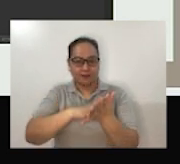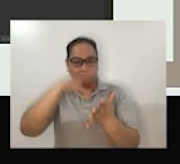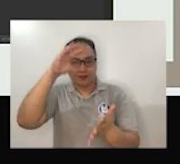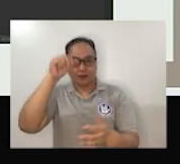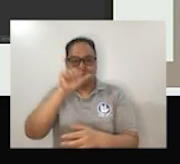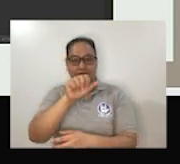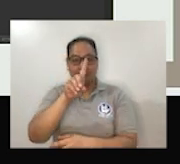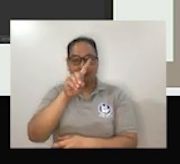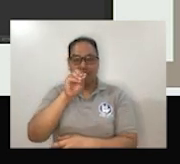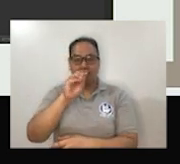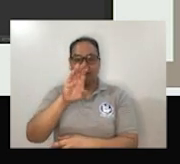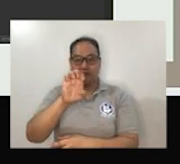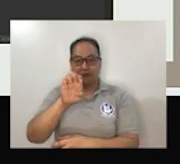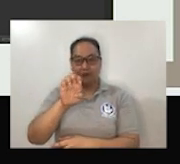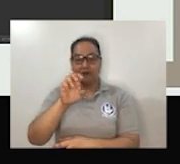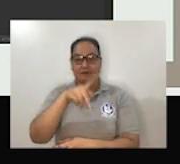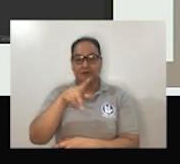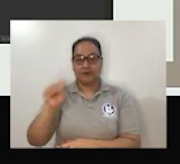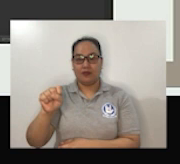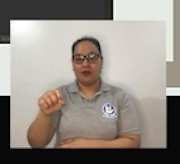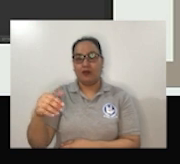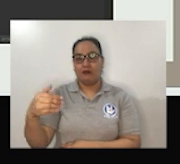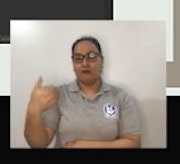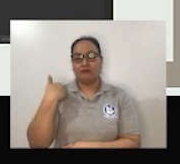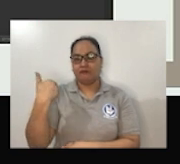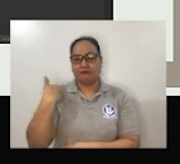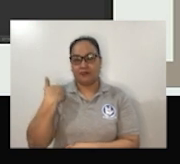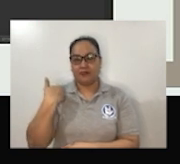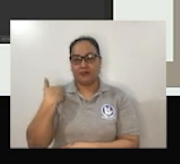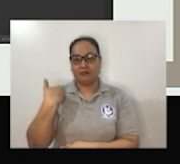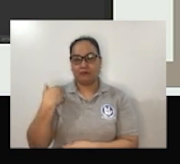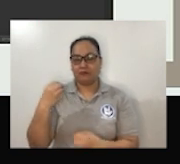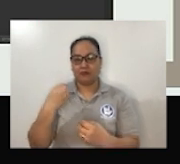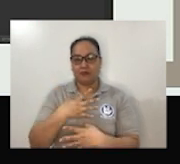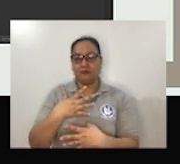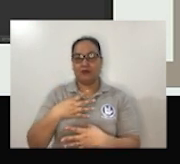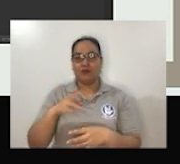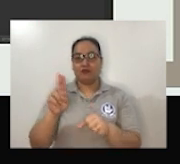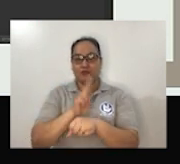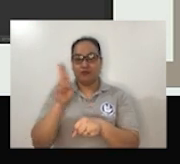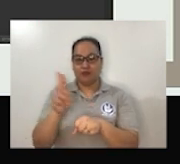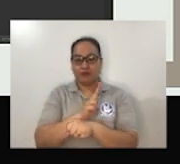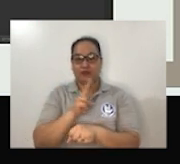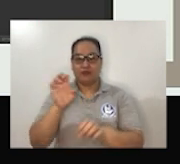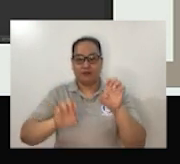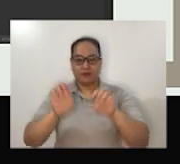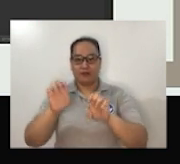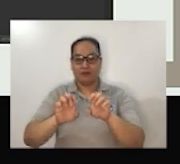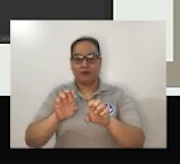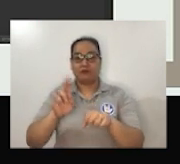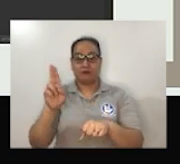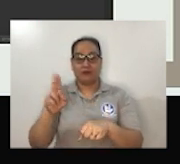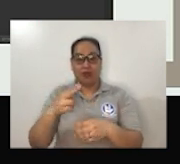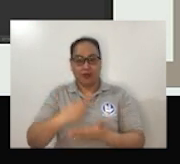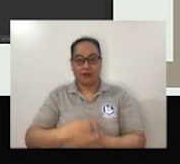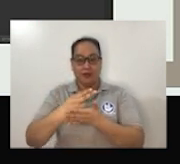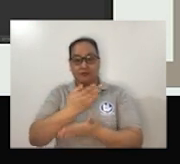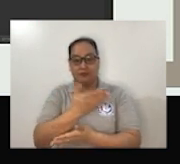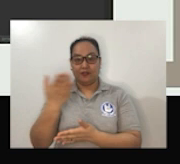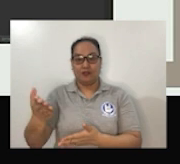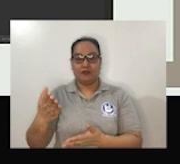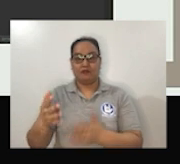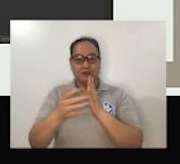Kaya huwag matakot gamitin at mag-eksperimento sa Photoshop dahil ito ay makakatulong sa inyo para